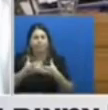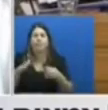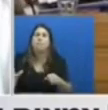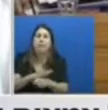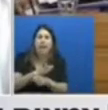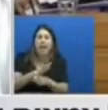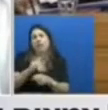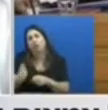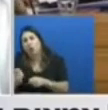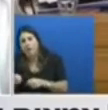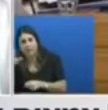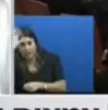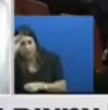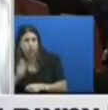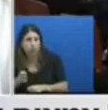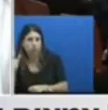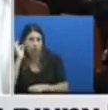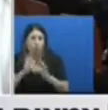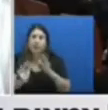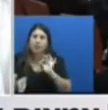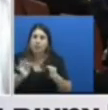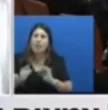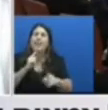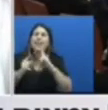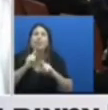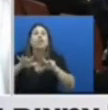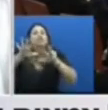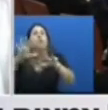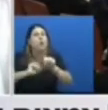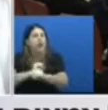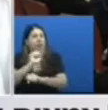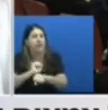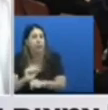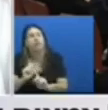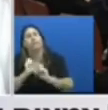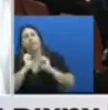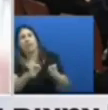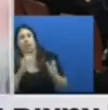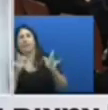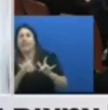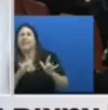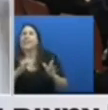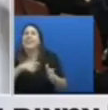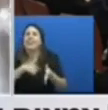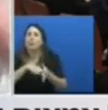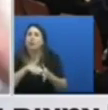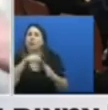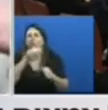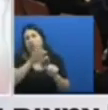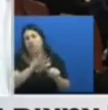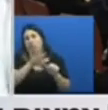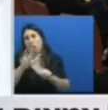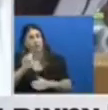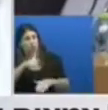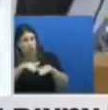ולכן אני אומרת פה ש הסיבה ששופטים אומרים אנחנו לא לא מתייחסים להתערבות בלת הסבירות ואנחנו שוקלים שיקולים גדולים האם אנחנו